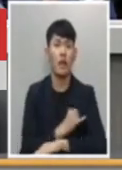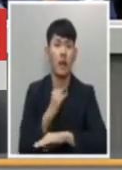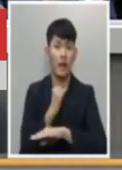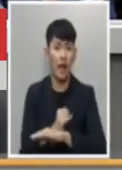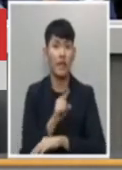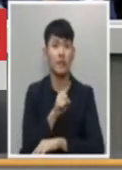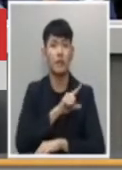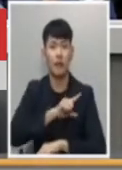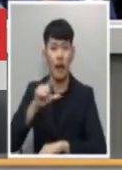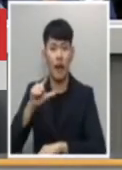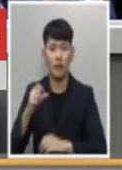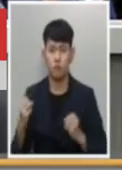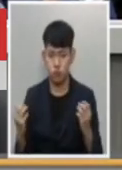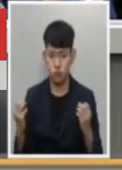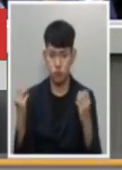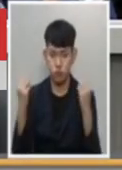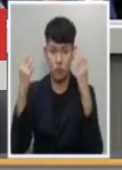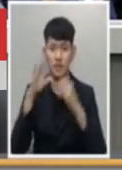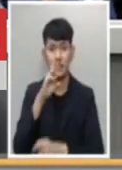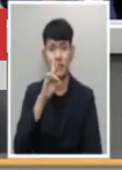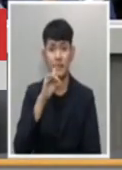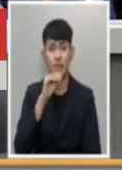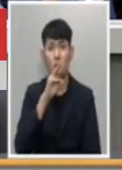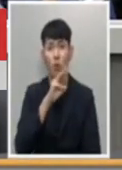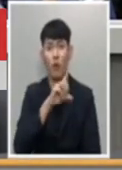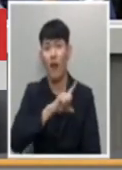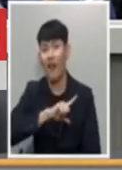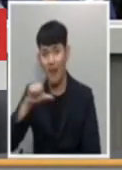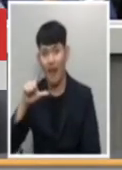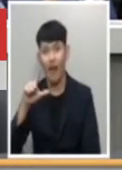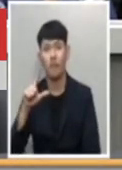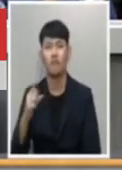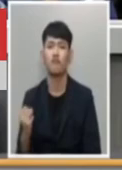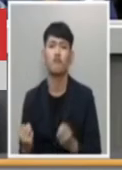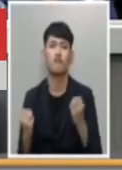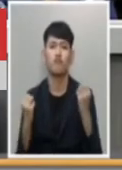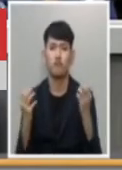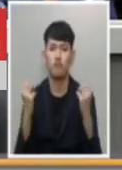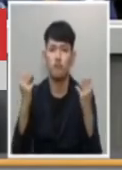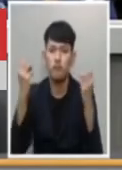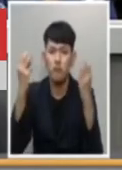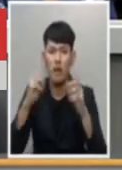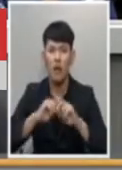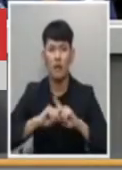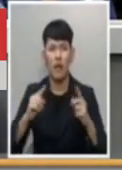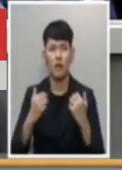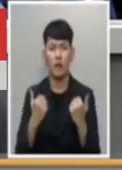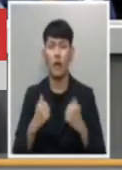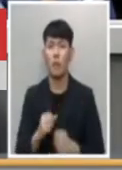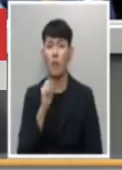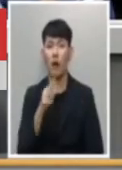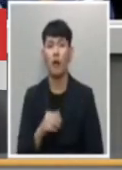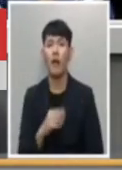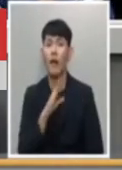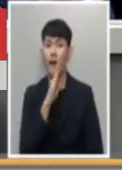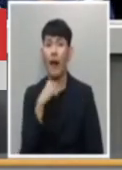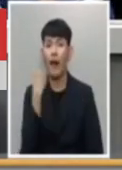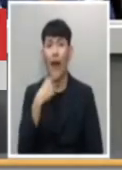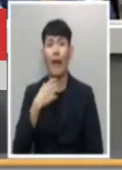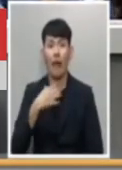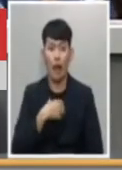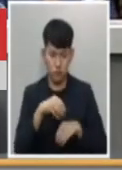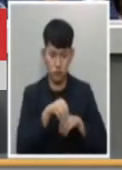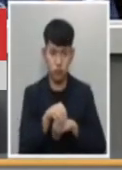คือต้องปลูก76ล้านต้นวันนี้เรามีโครงการสวนยางยั่งยืนก็คือใครที่จะปลูกใหม่ให้ปลูก40ต้นต่